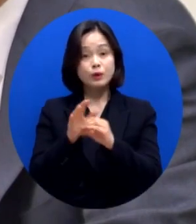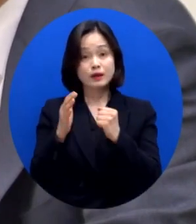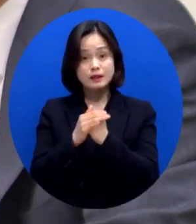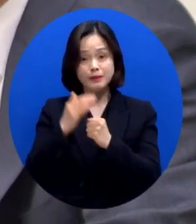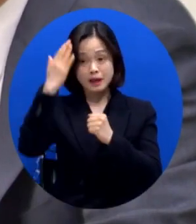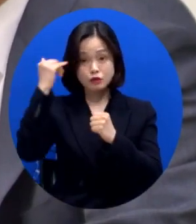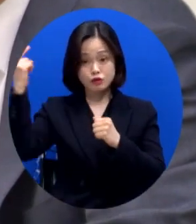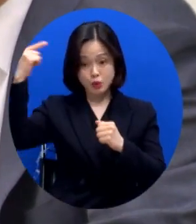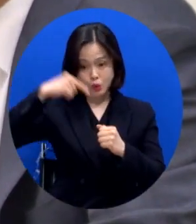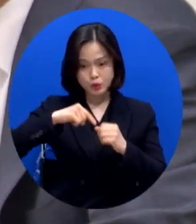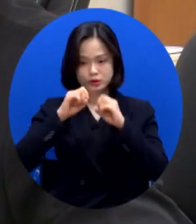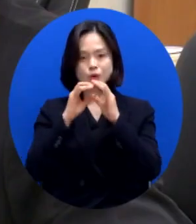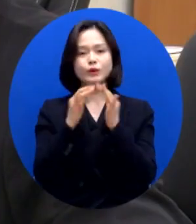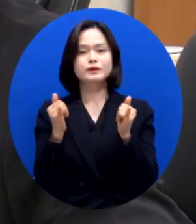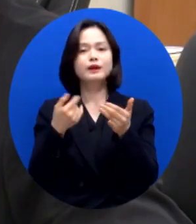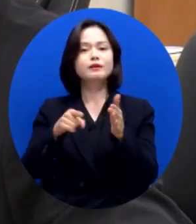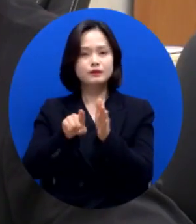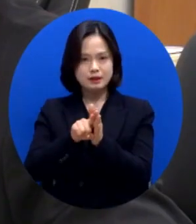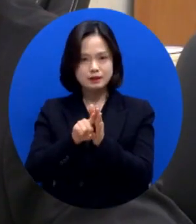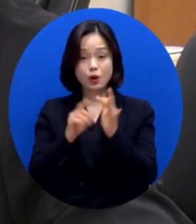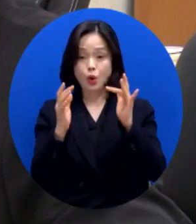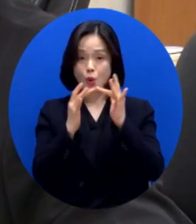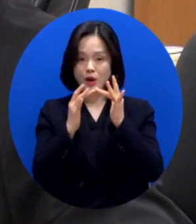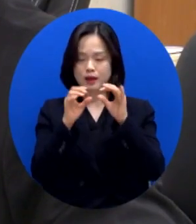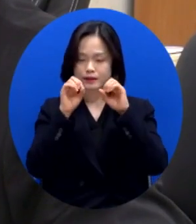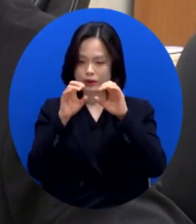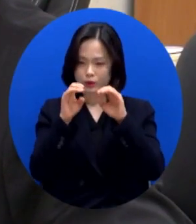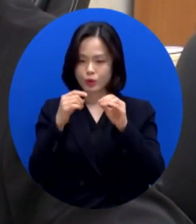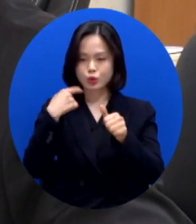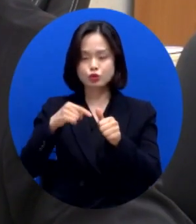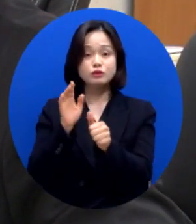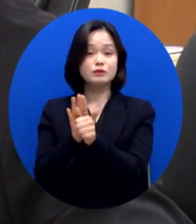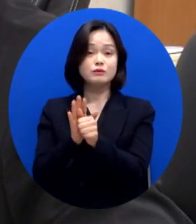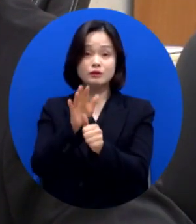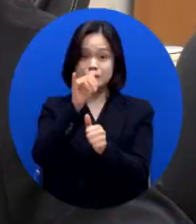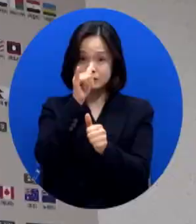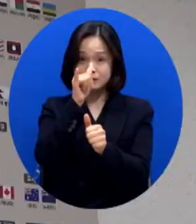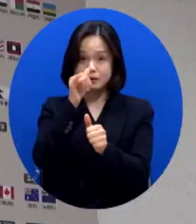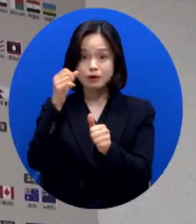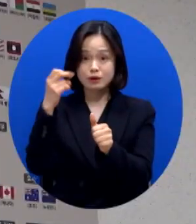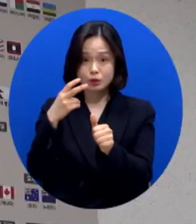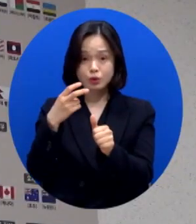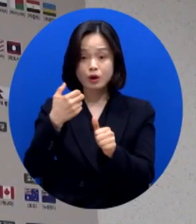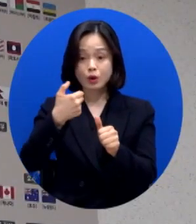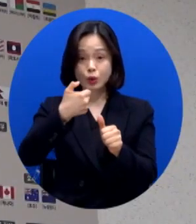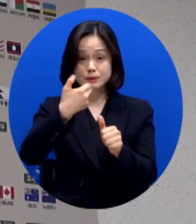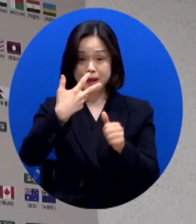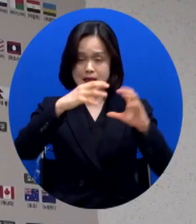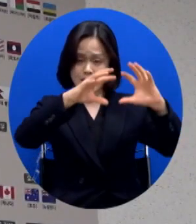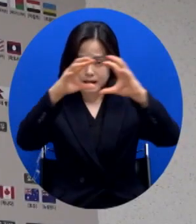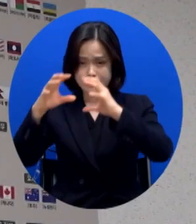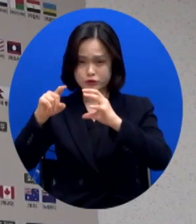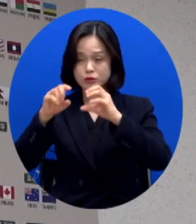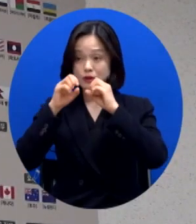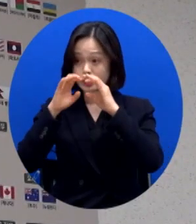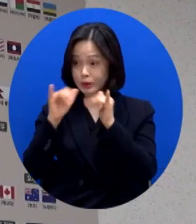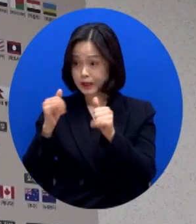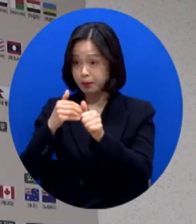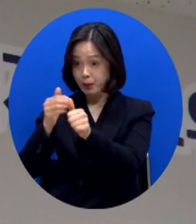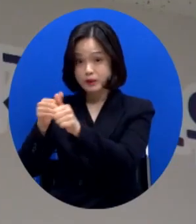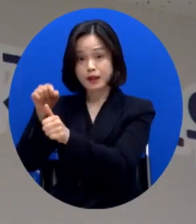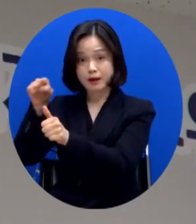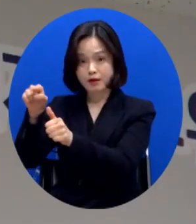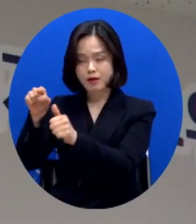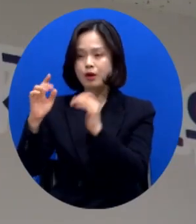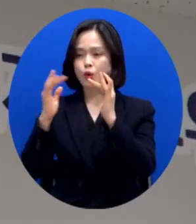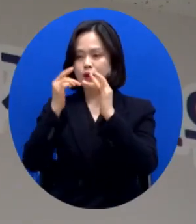귀국 선교사를 위해 온라인 선교 교육 지원을 이어오고 있으며 58개국 파송 선교사를 대상으로 온라인 방송